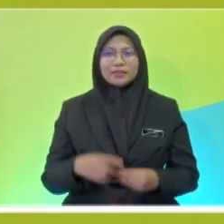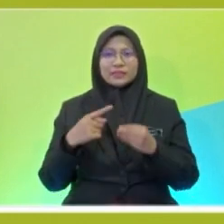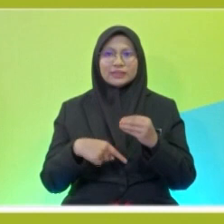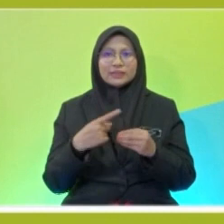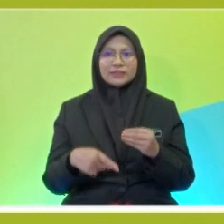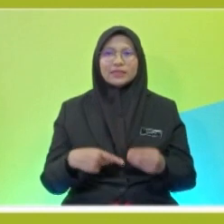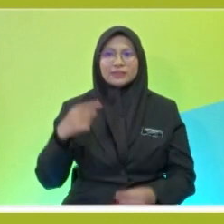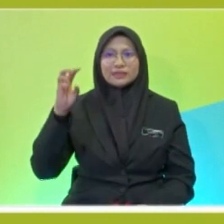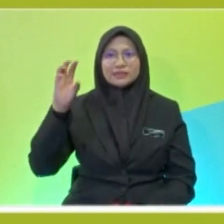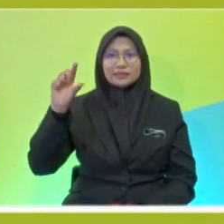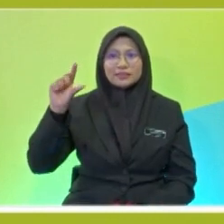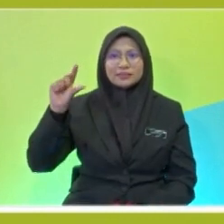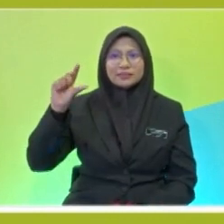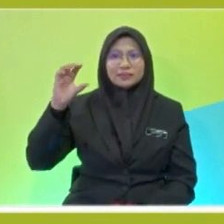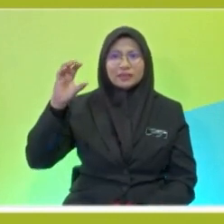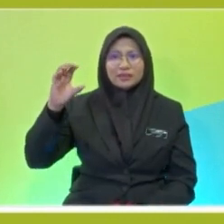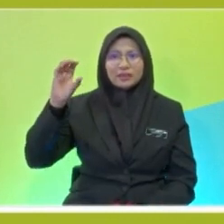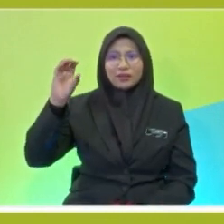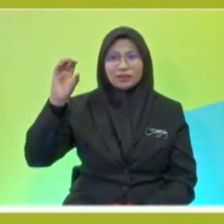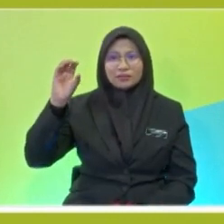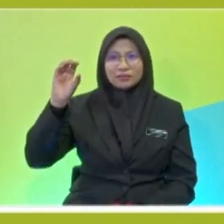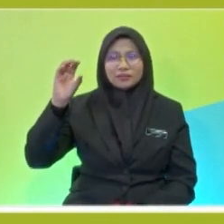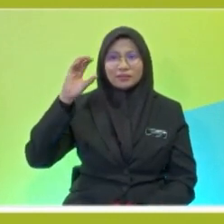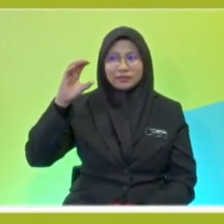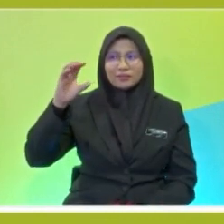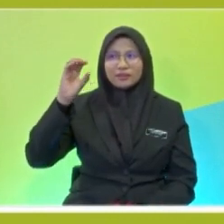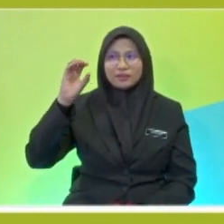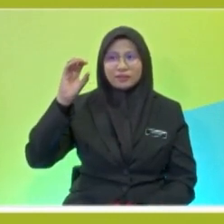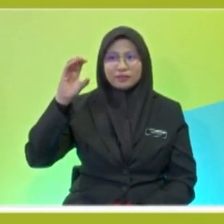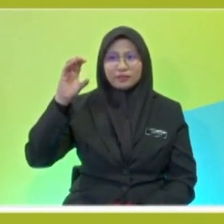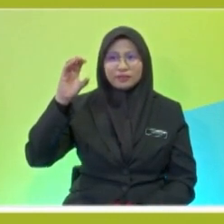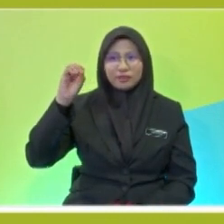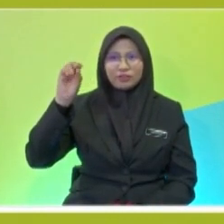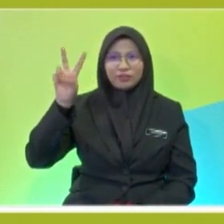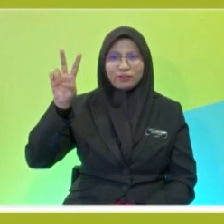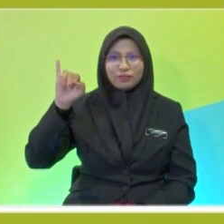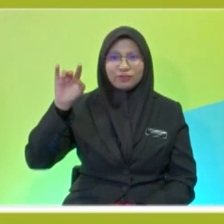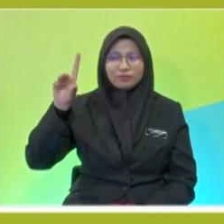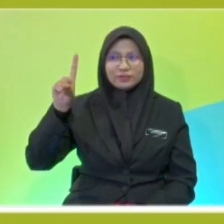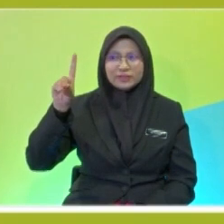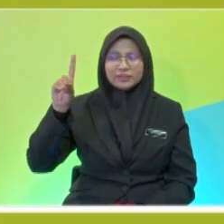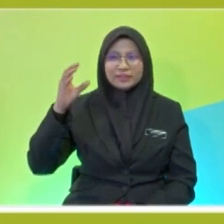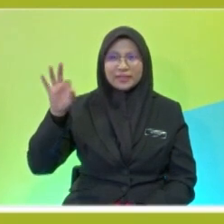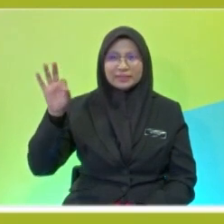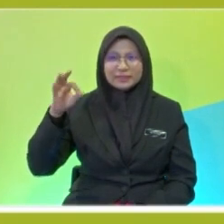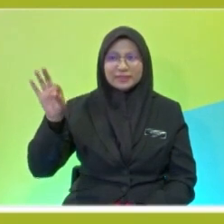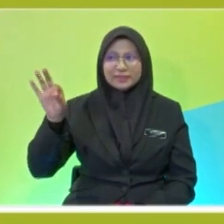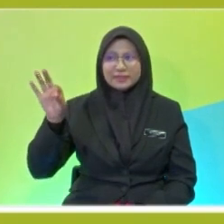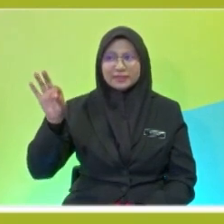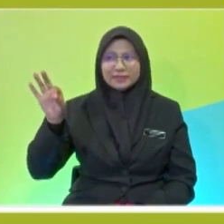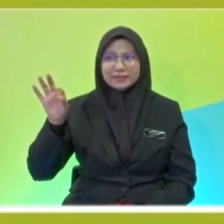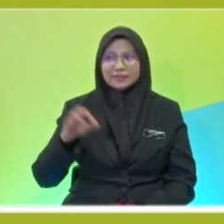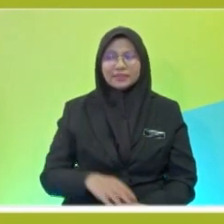semua yaitu isu pandemic covid 19 ya Jadi Raja satu menunjukkan Oke keberatan Akbar memang ada